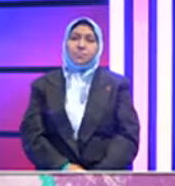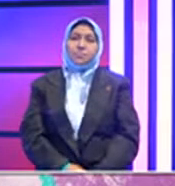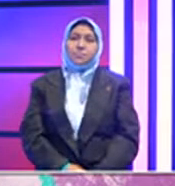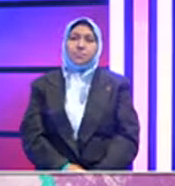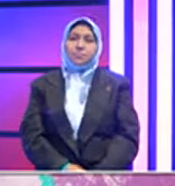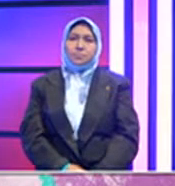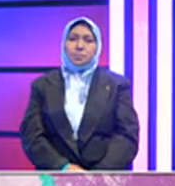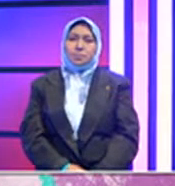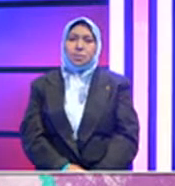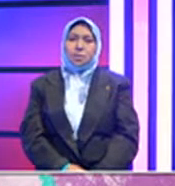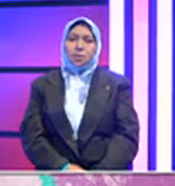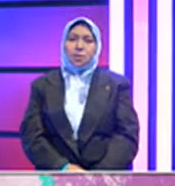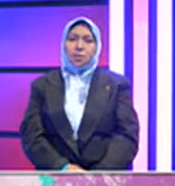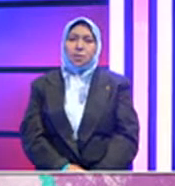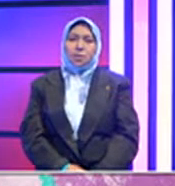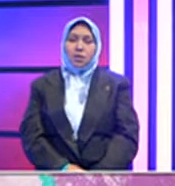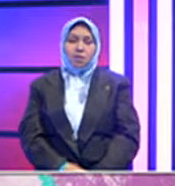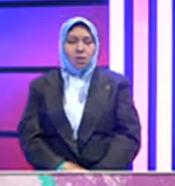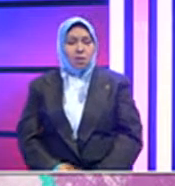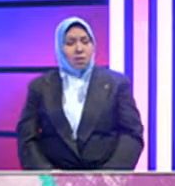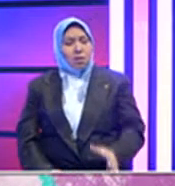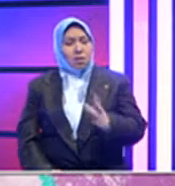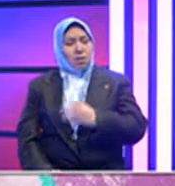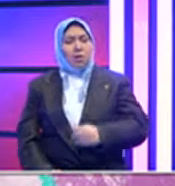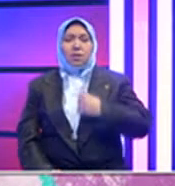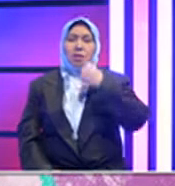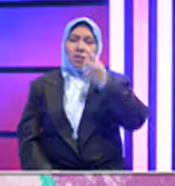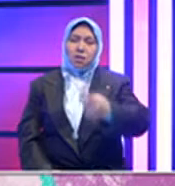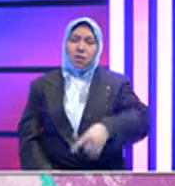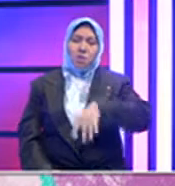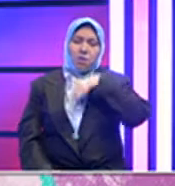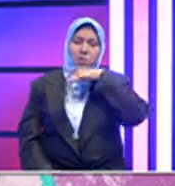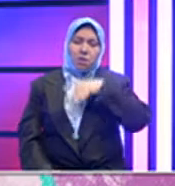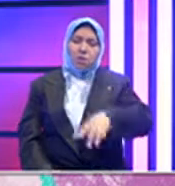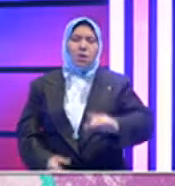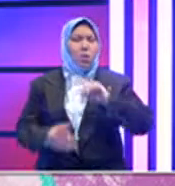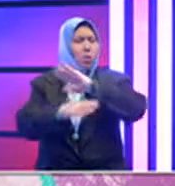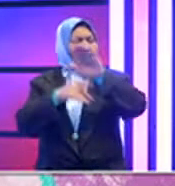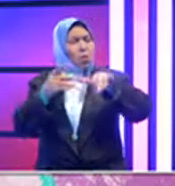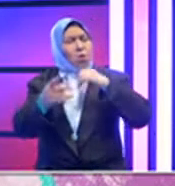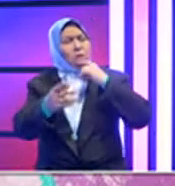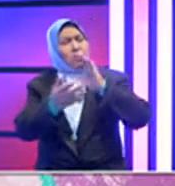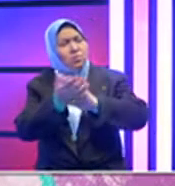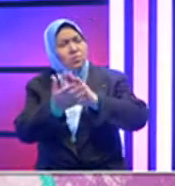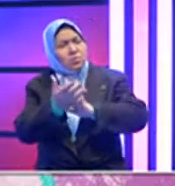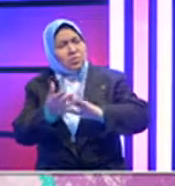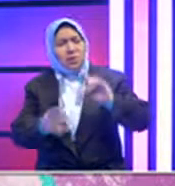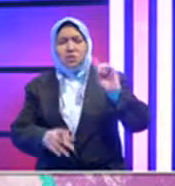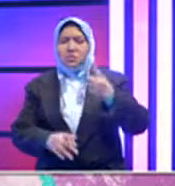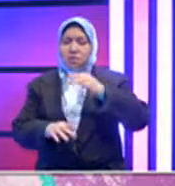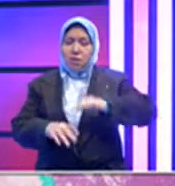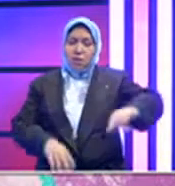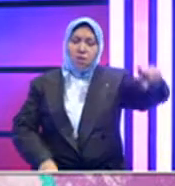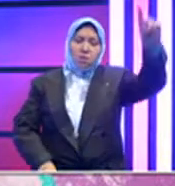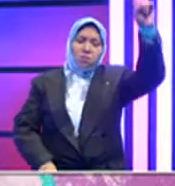hai hai Hai wow Holil hamdulillahi sayur iku